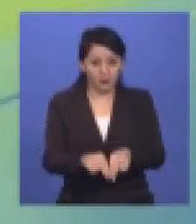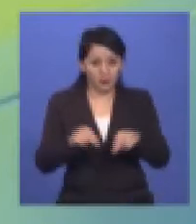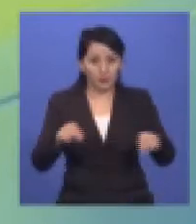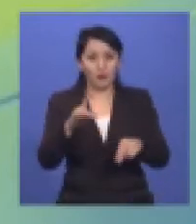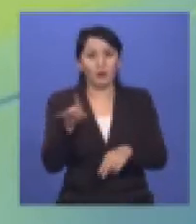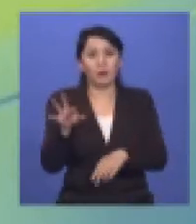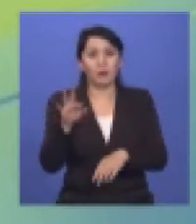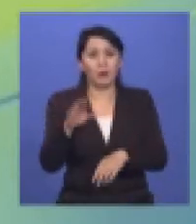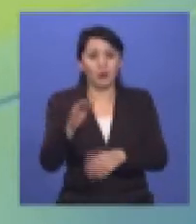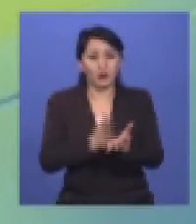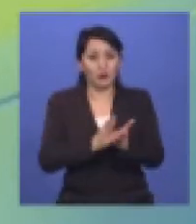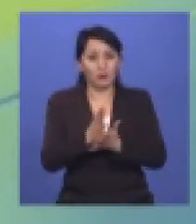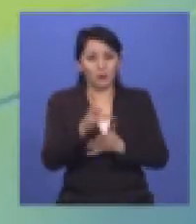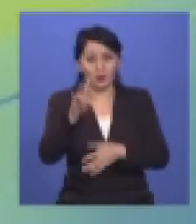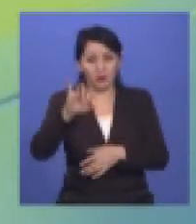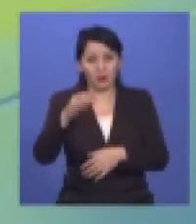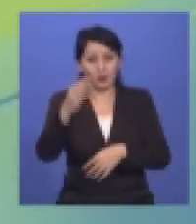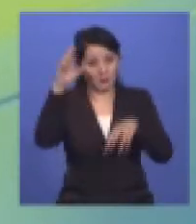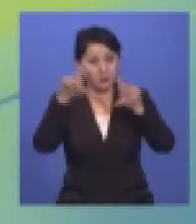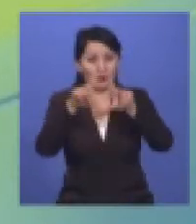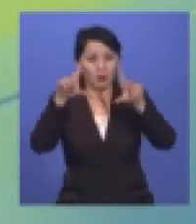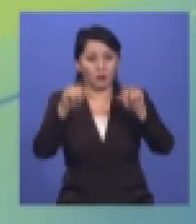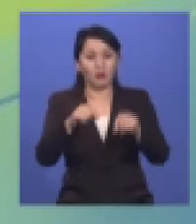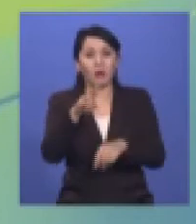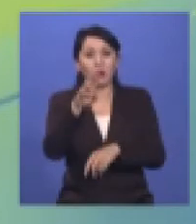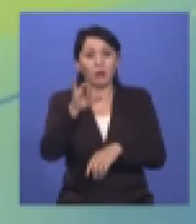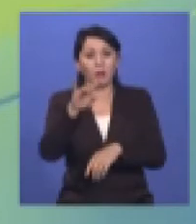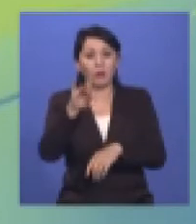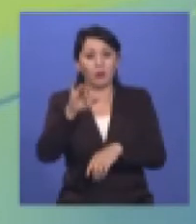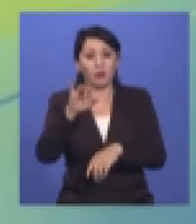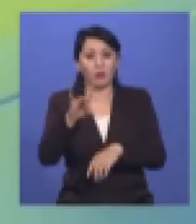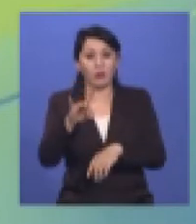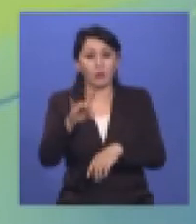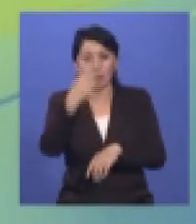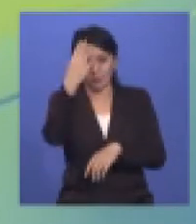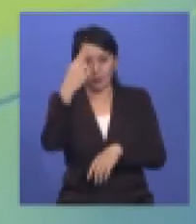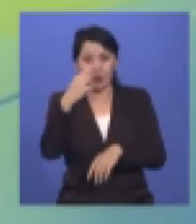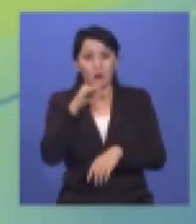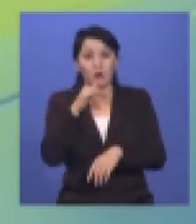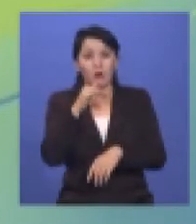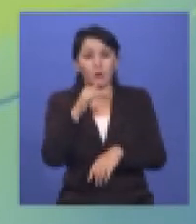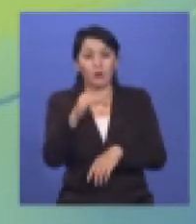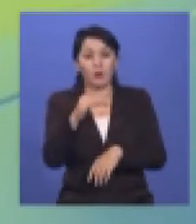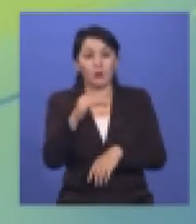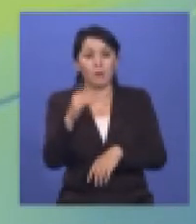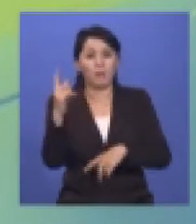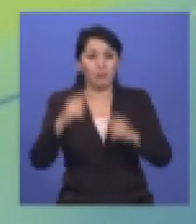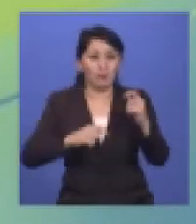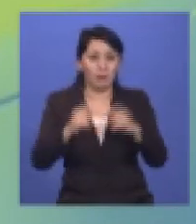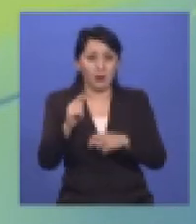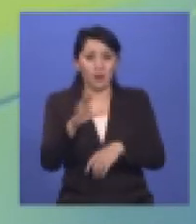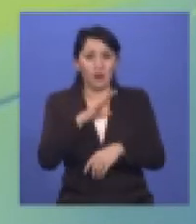Петропавлдағы химия-биология бағытындағы Назарбаев зияткерлік мектебінде туған елге тағзым атты дәстүрлі ғылыми-өлкетану экспедициясы